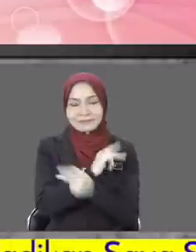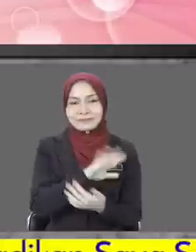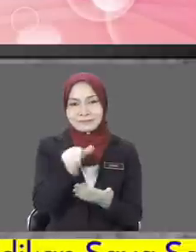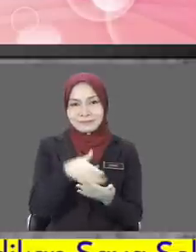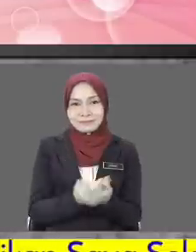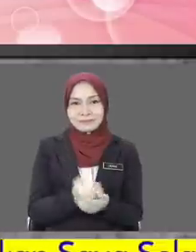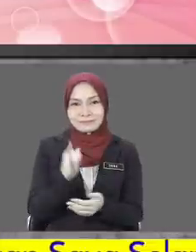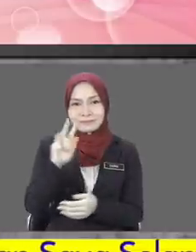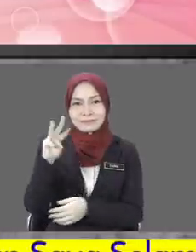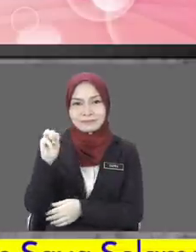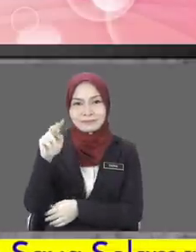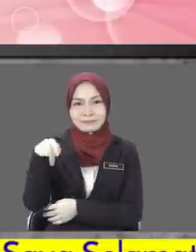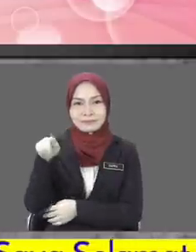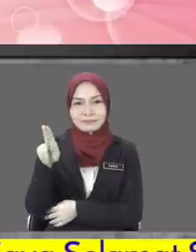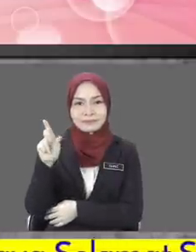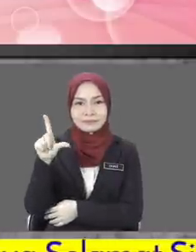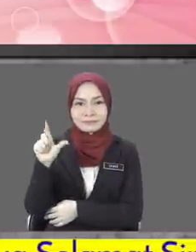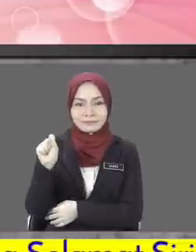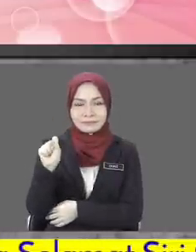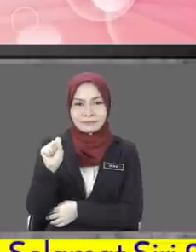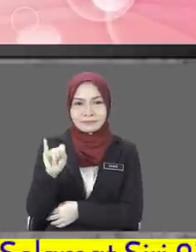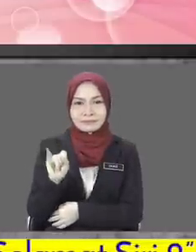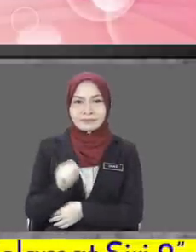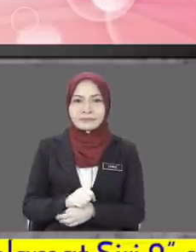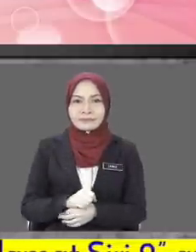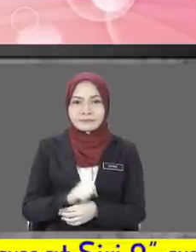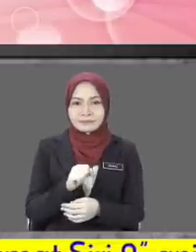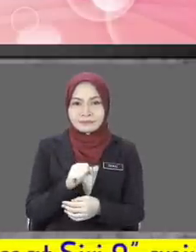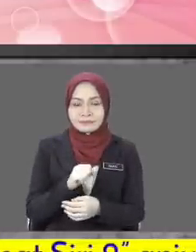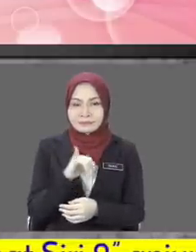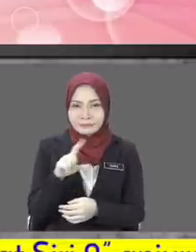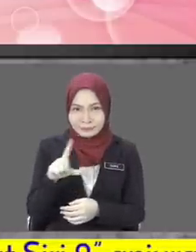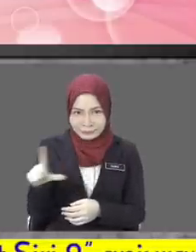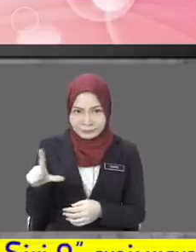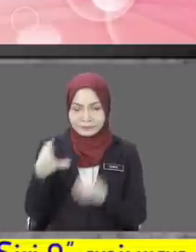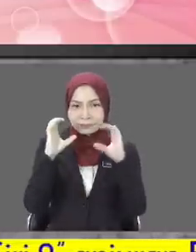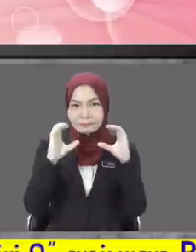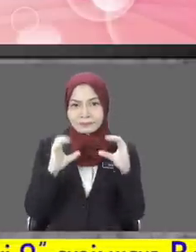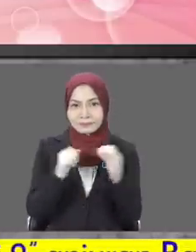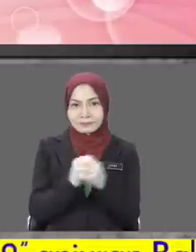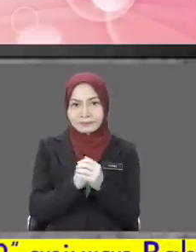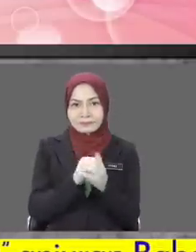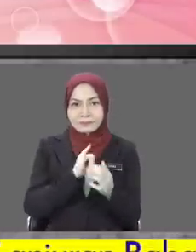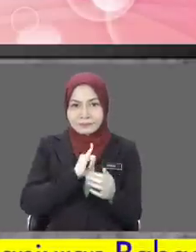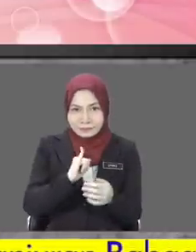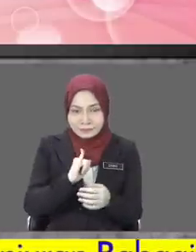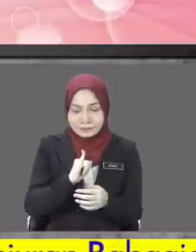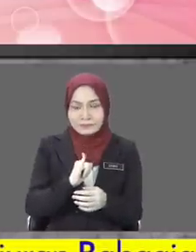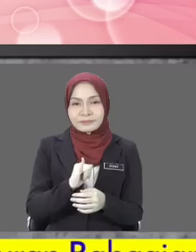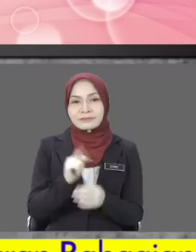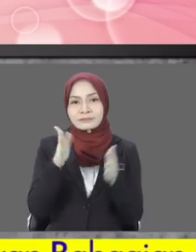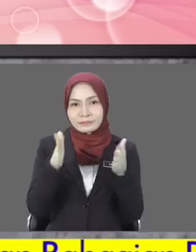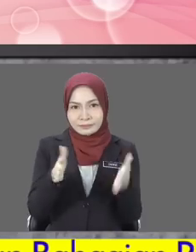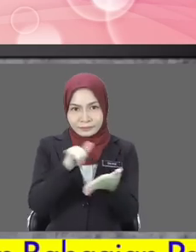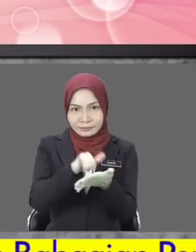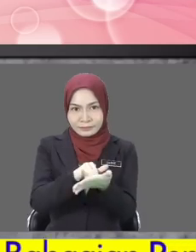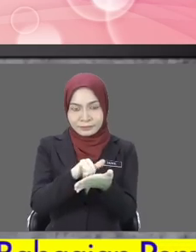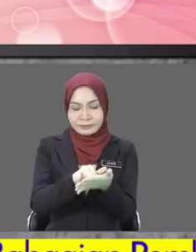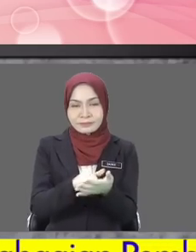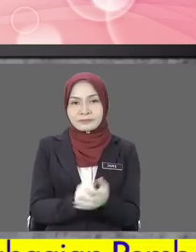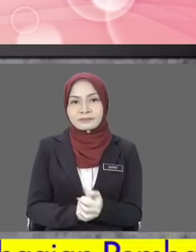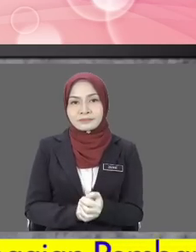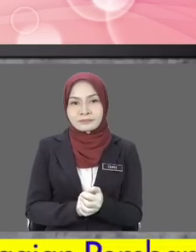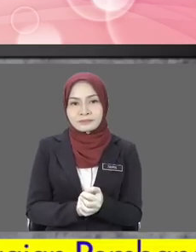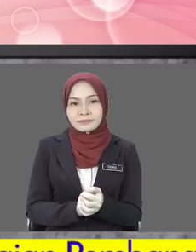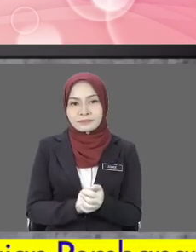impul cbt merupakan trik psibility yang merujuk kepada seseorang bertingkah laku tanpa berpikir